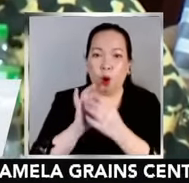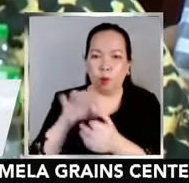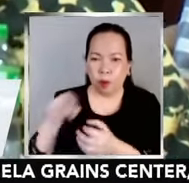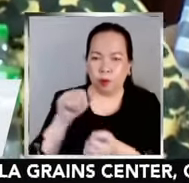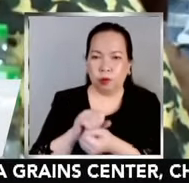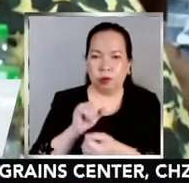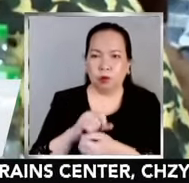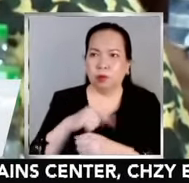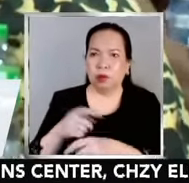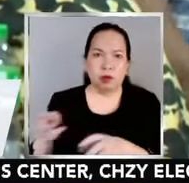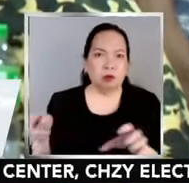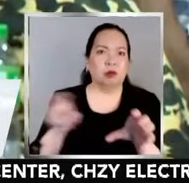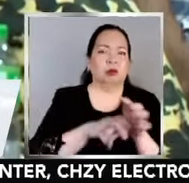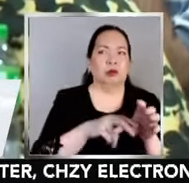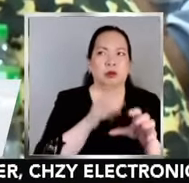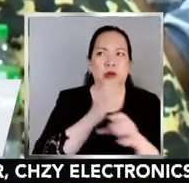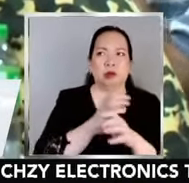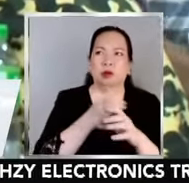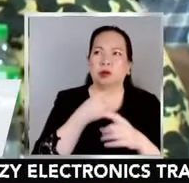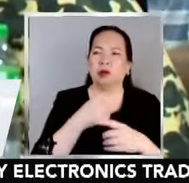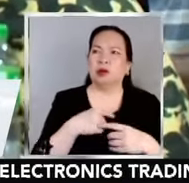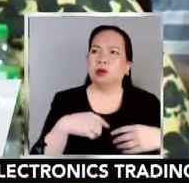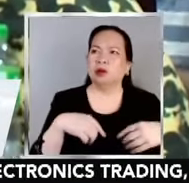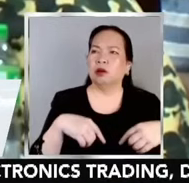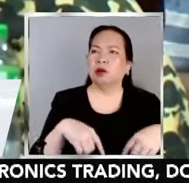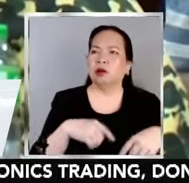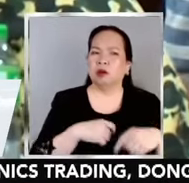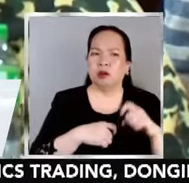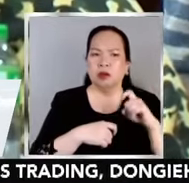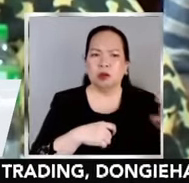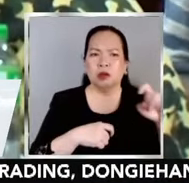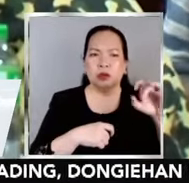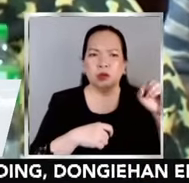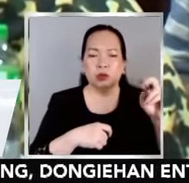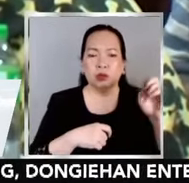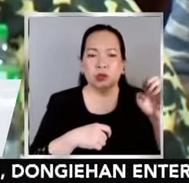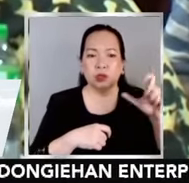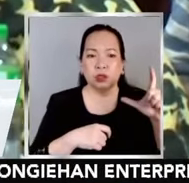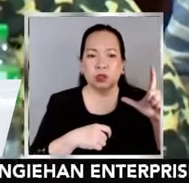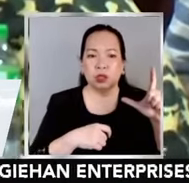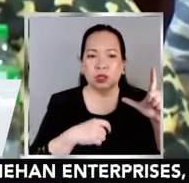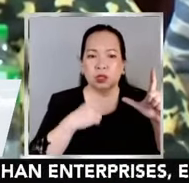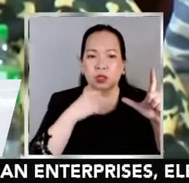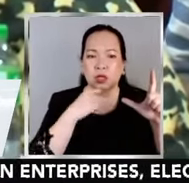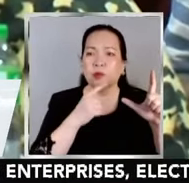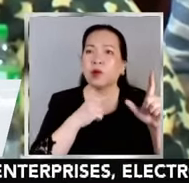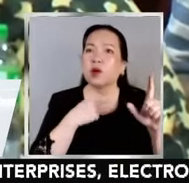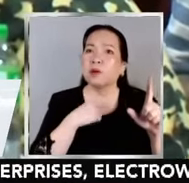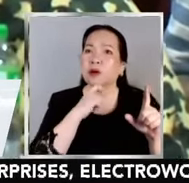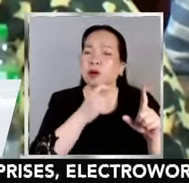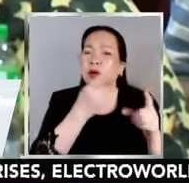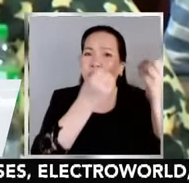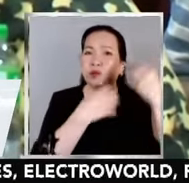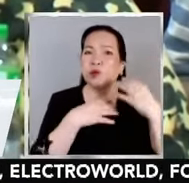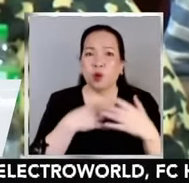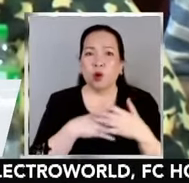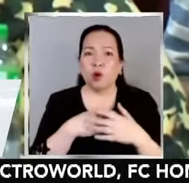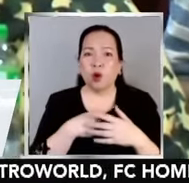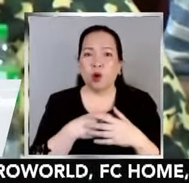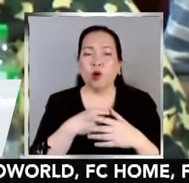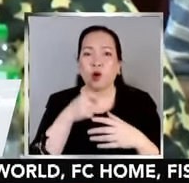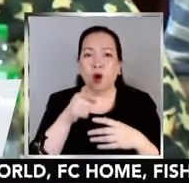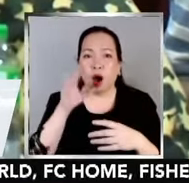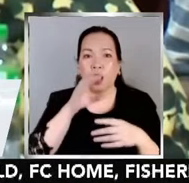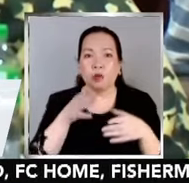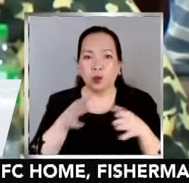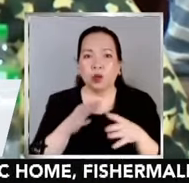ako sa sasakyan. Chat ako kay Junel na kukunin ko po yung speaker. Kasi po, ang sabi po nila sa akin, gumawa daw po ako ng paraan para mapalabas ko po